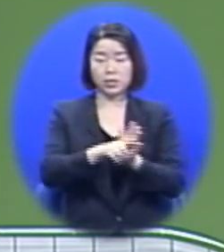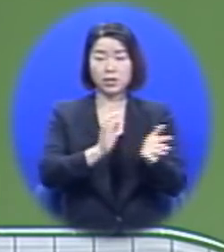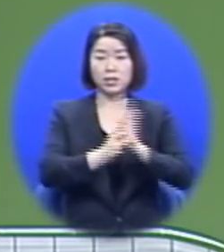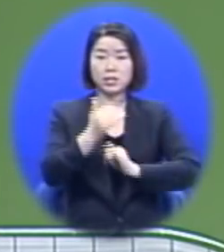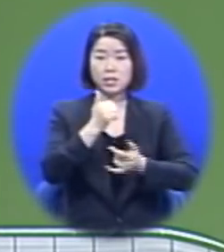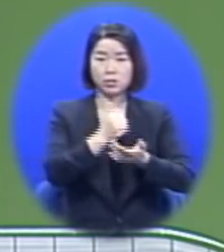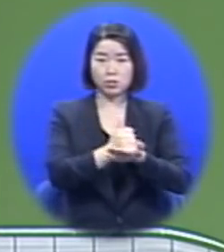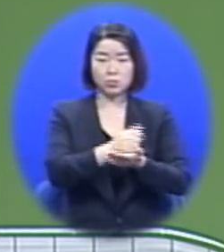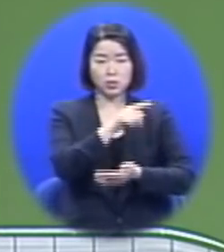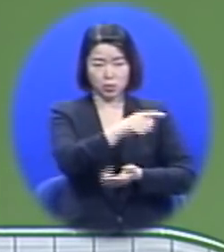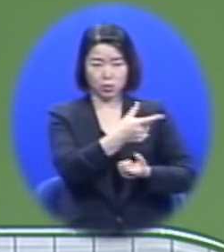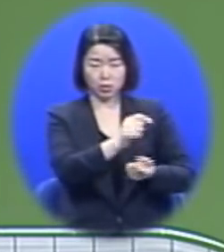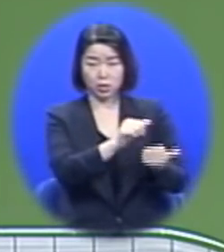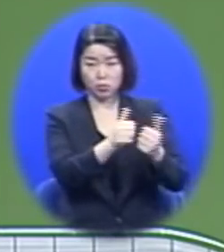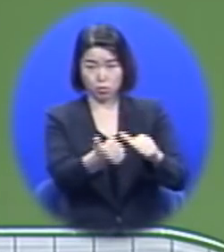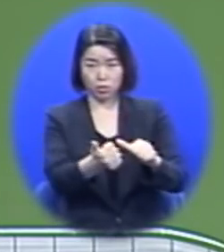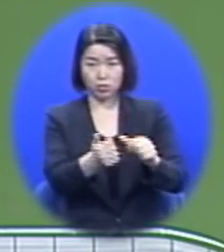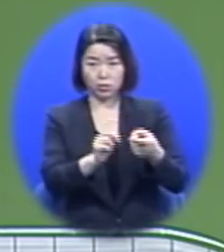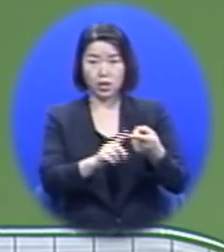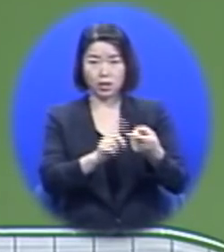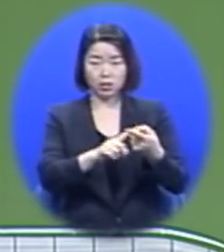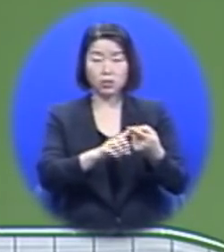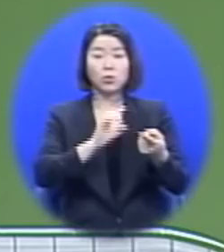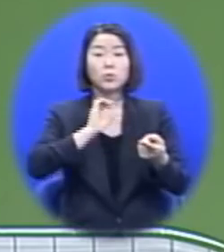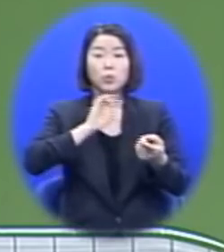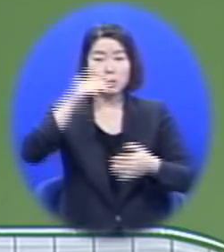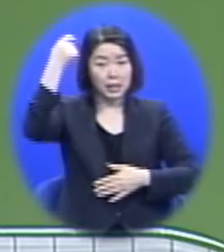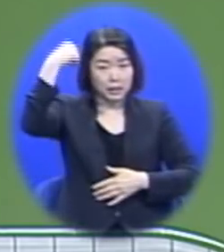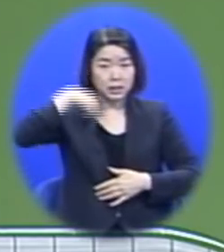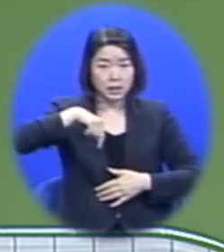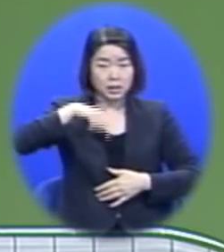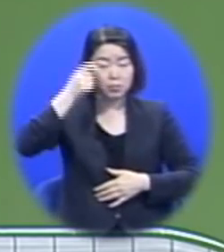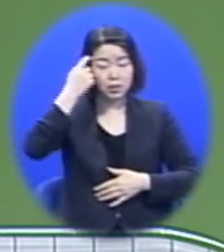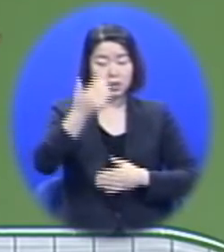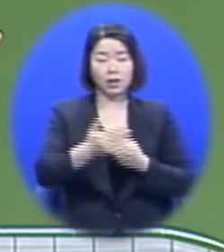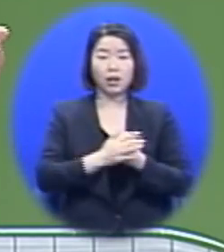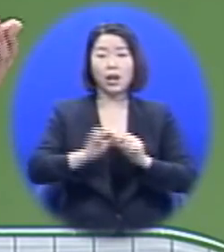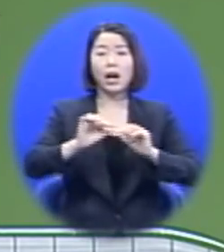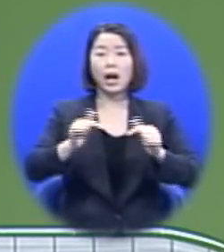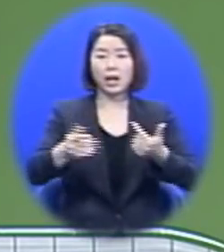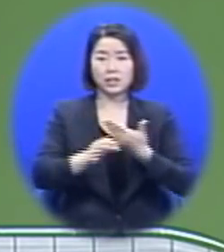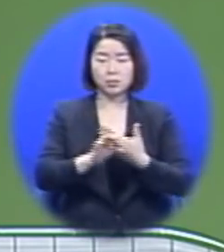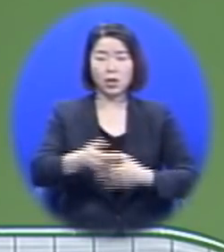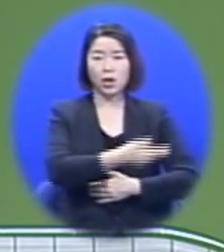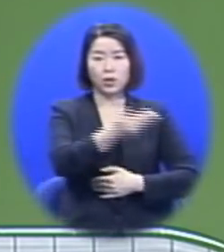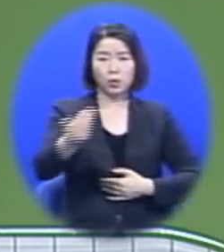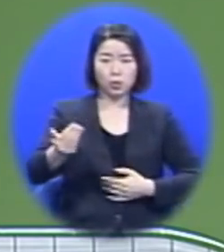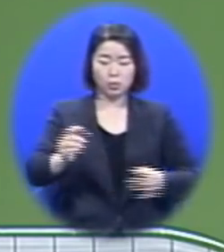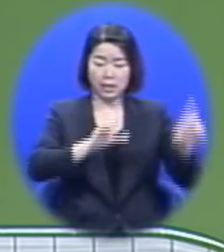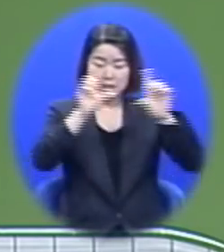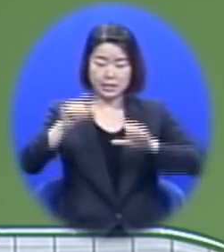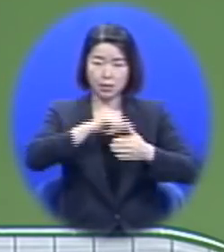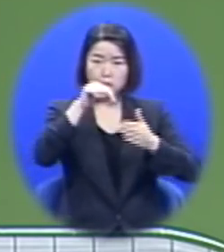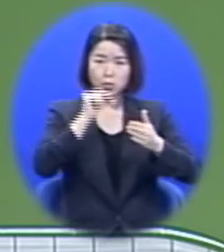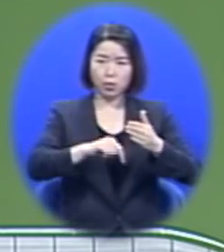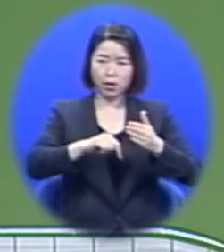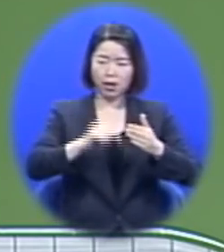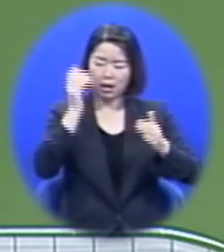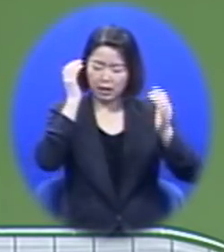죽으셨구나, 이런 정도쯤에 느끼는 믿음입니까? 아니면 여러분의 삶 속에 시련이 오고 풍파가